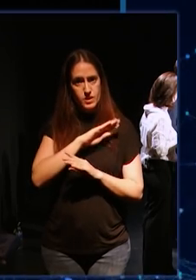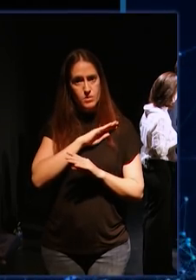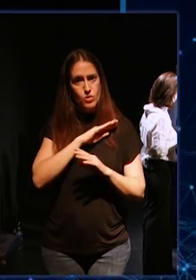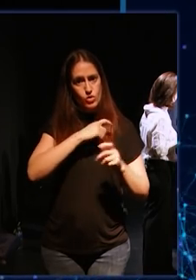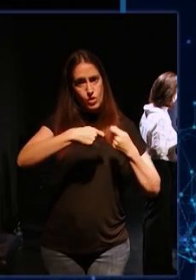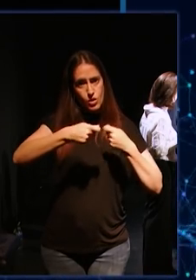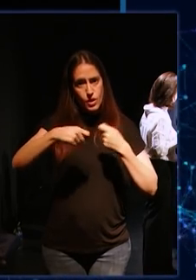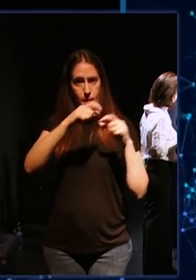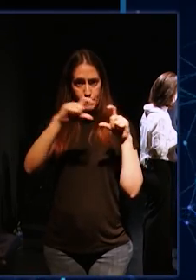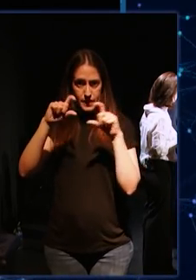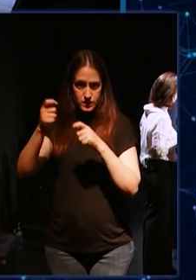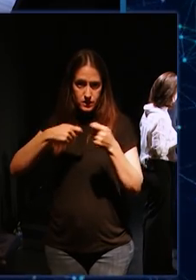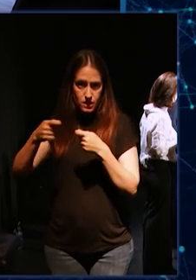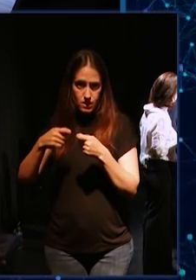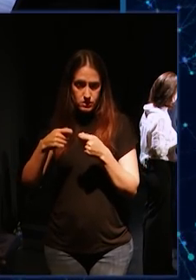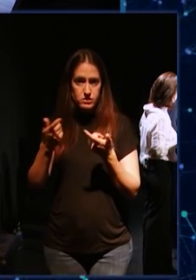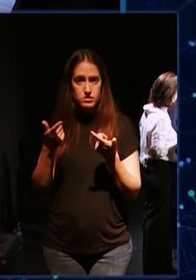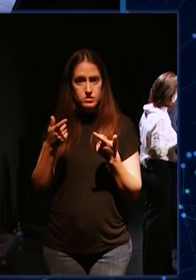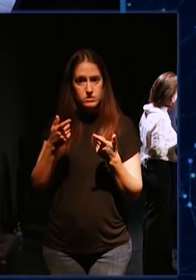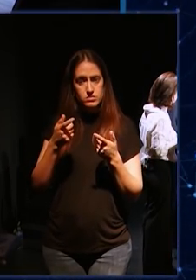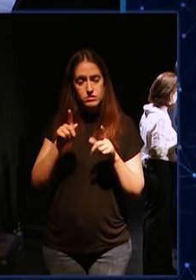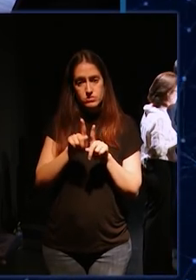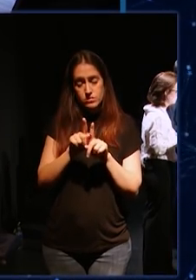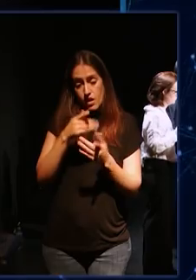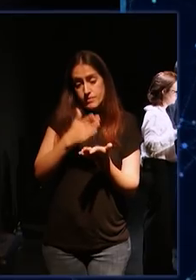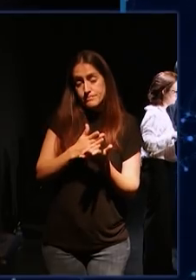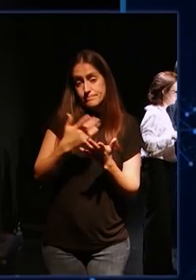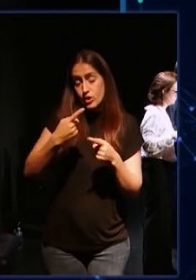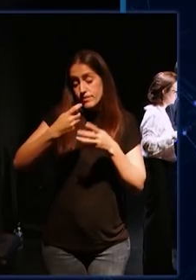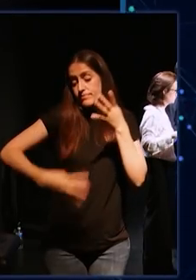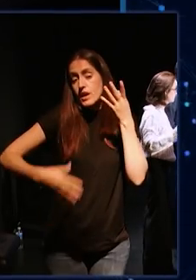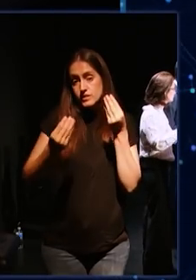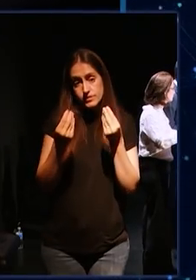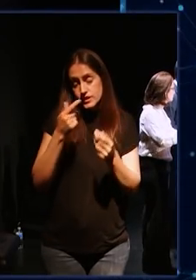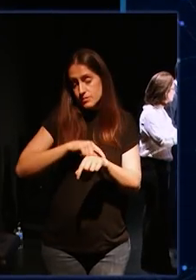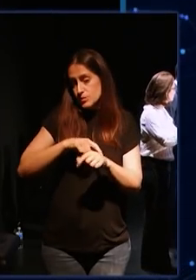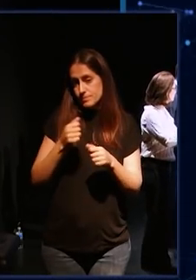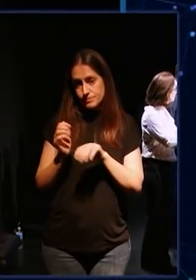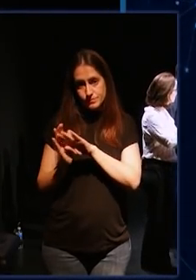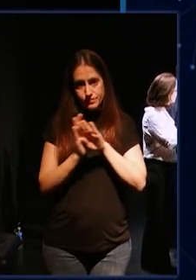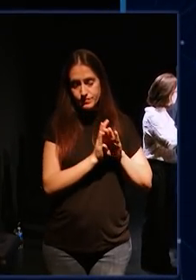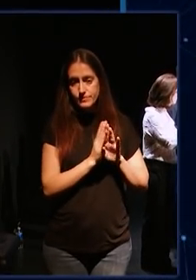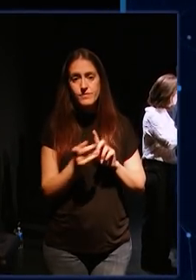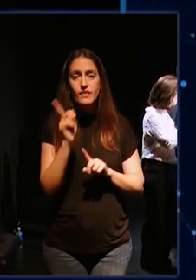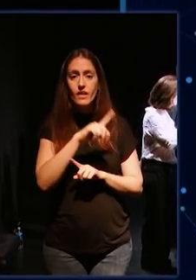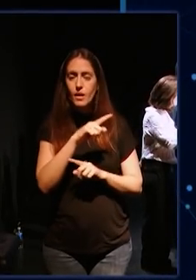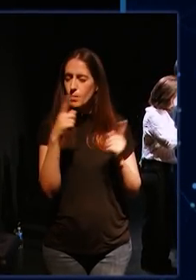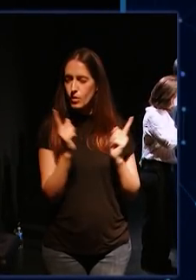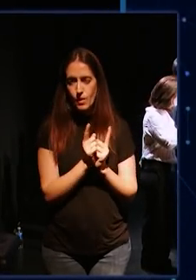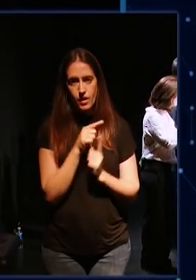programes de reempresa, vivers d'empresa, i ho deixo perquè tinc moltes coses. Laia Muñoz, de la CUP, també molt breu. Molt